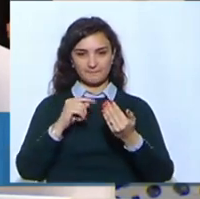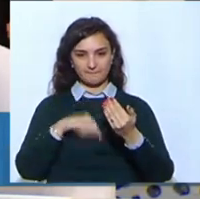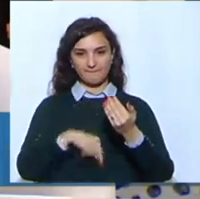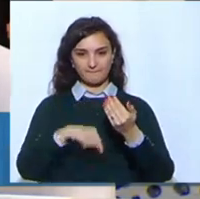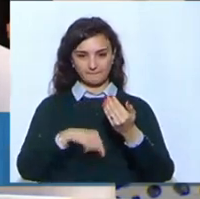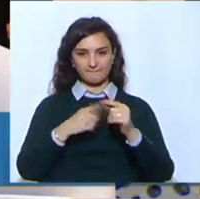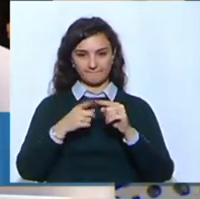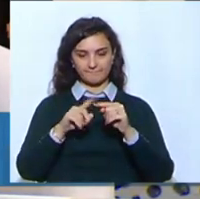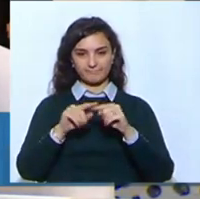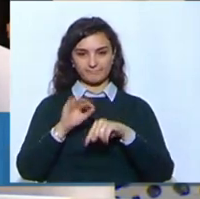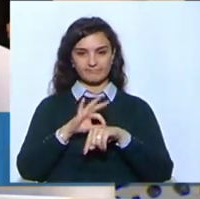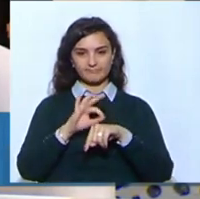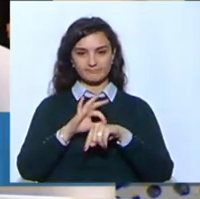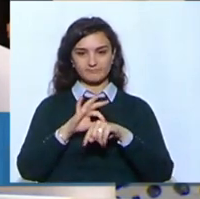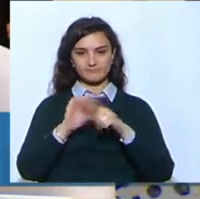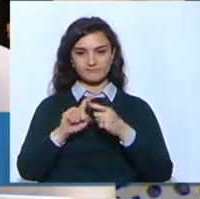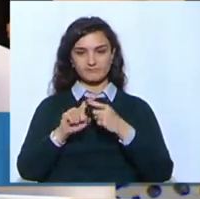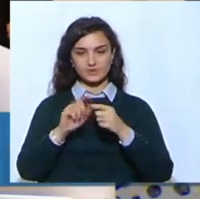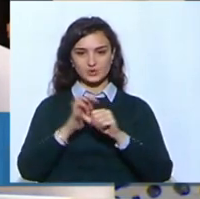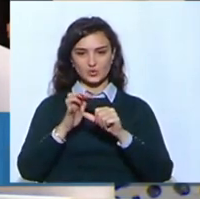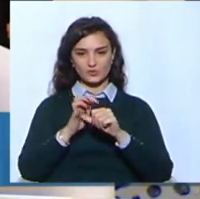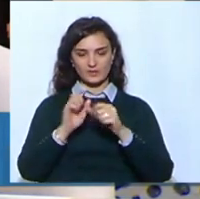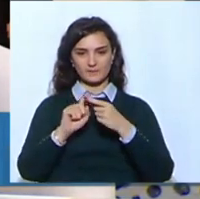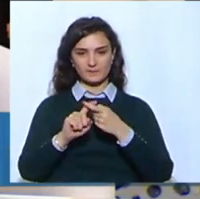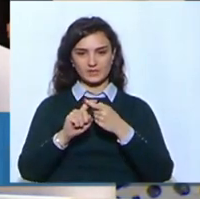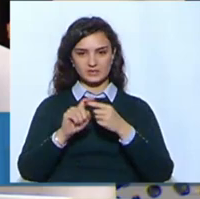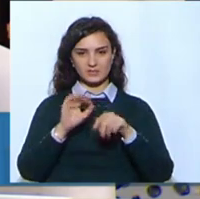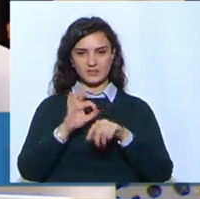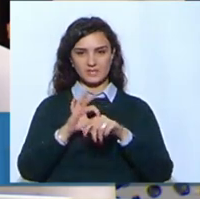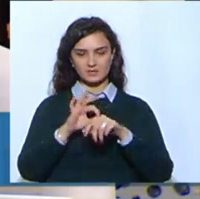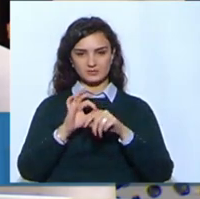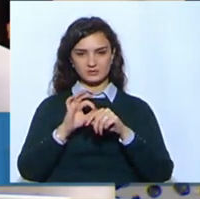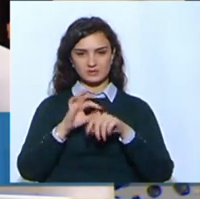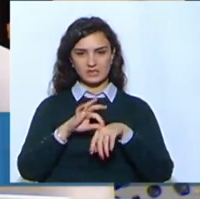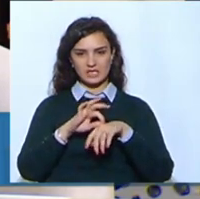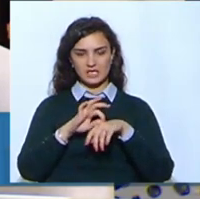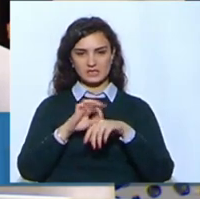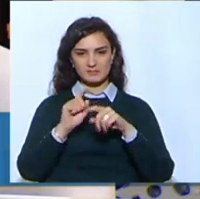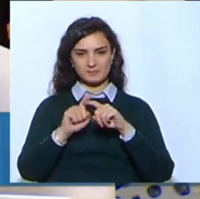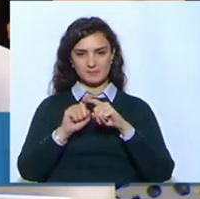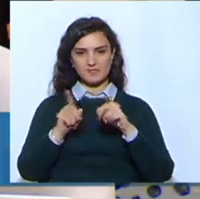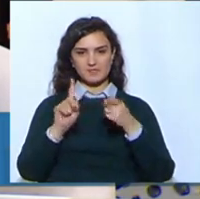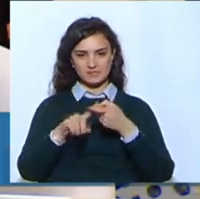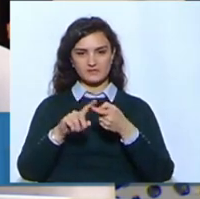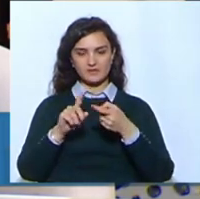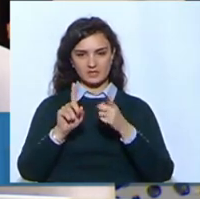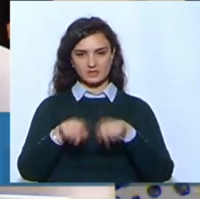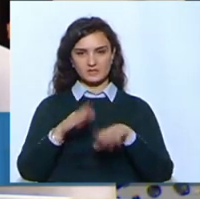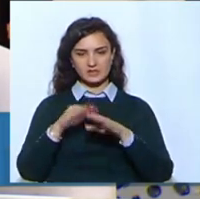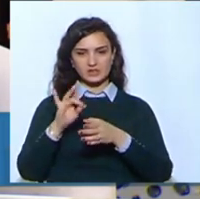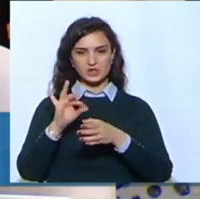ყველაზე ხშირი გამომწვევი ეს არის სოკოვანი ინფექციები, ანუ კანდიდ გამოწვეული ინფექციები, ასევე არის